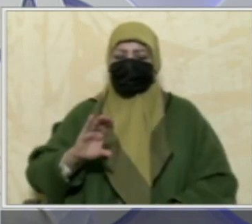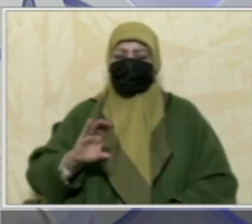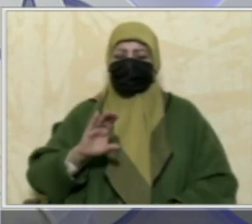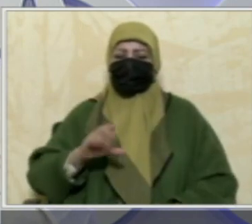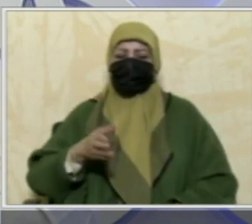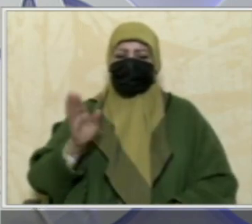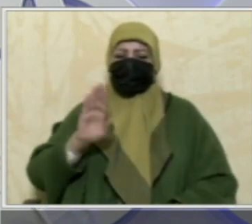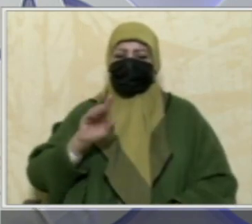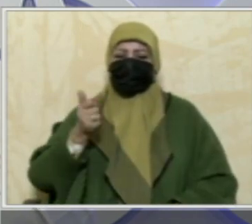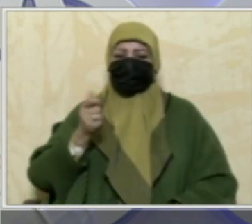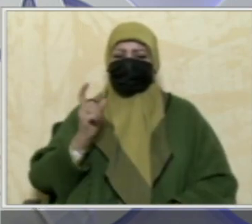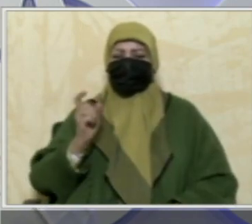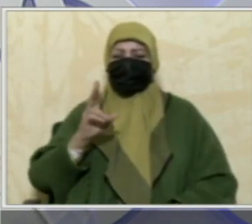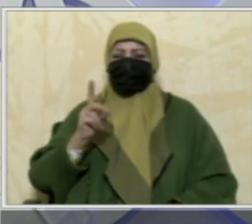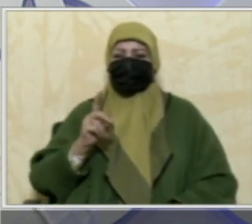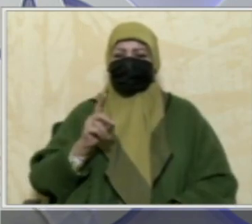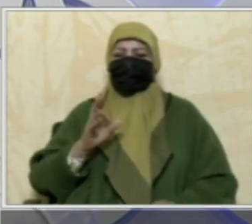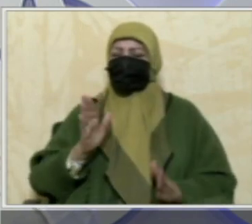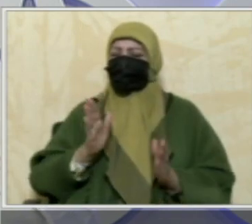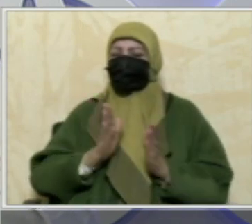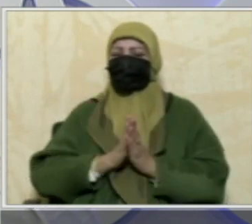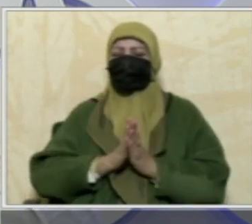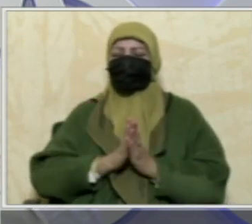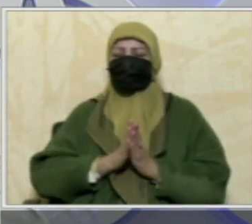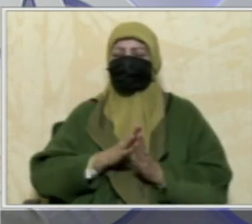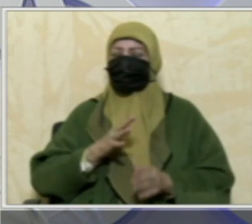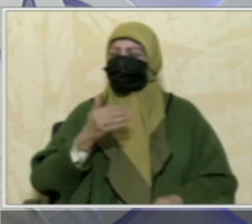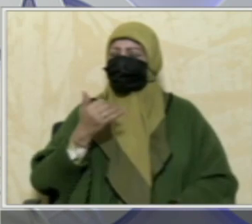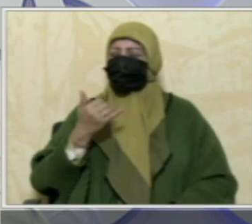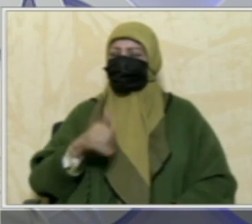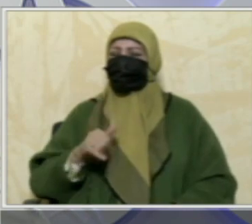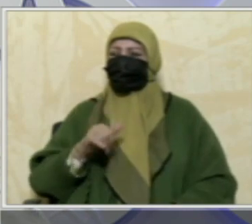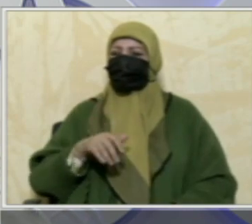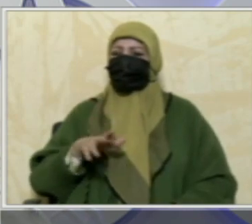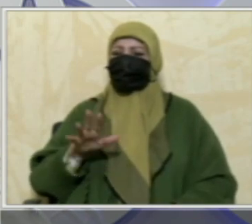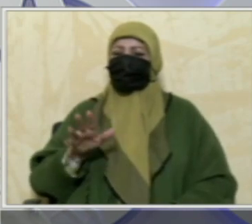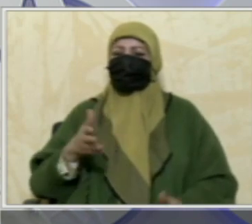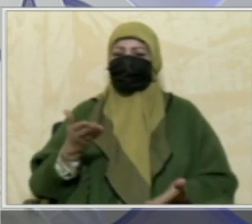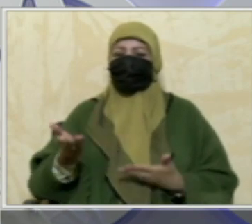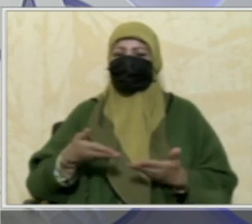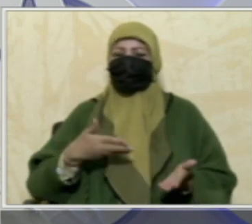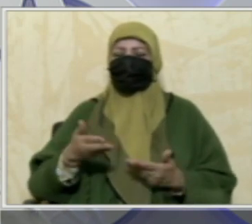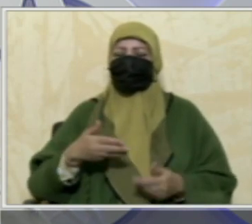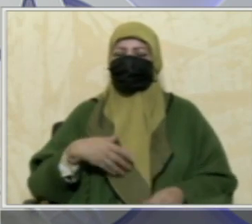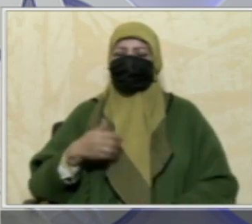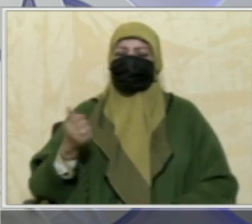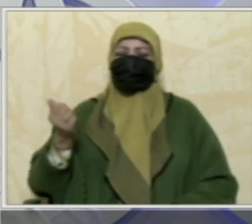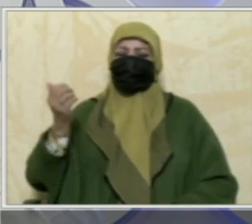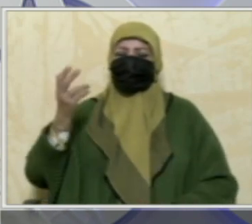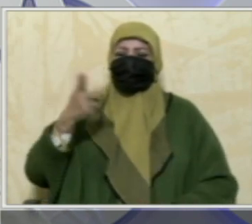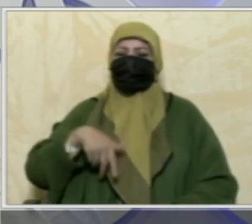هذا هذه اللعبه غالبا ما يصاحبها المشاكل والحلف بالطلاق